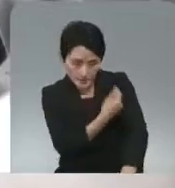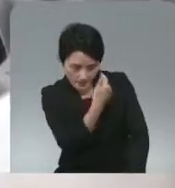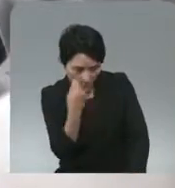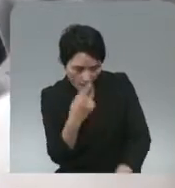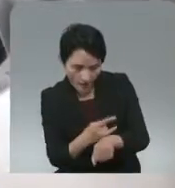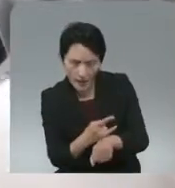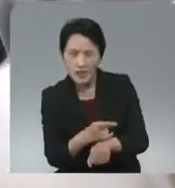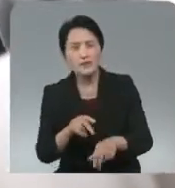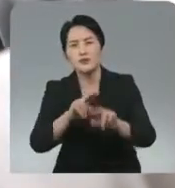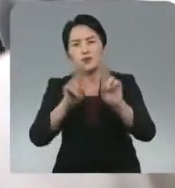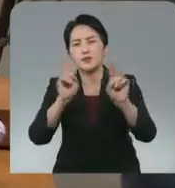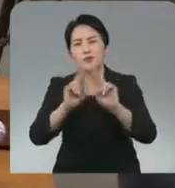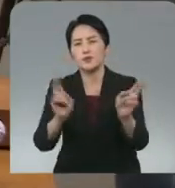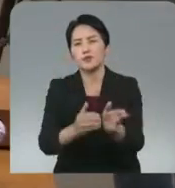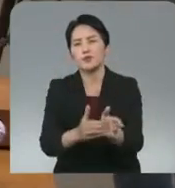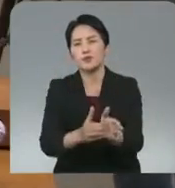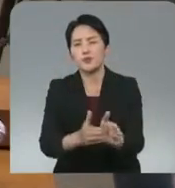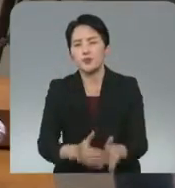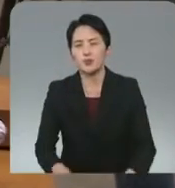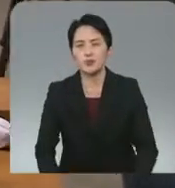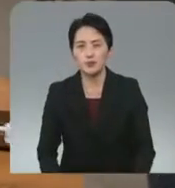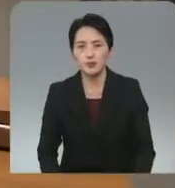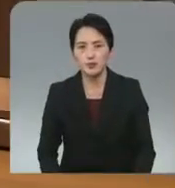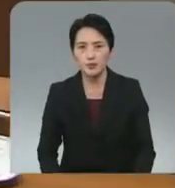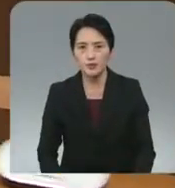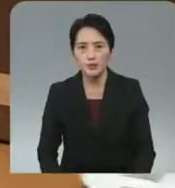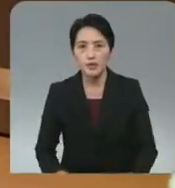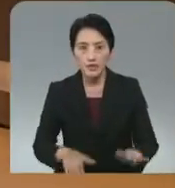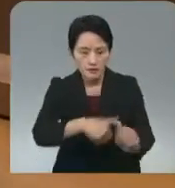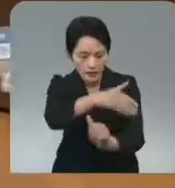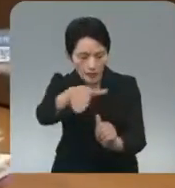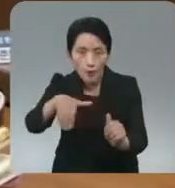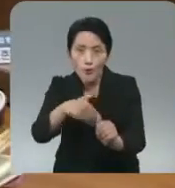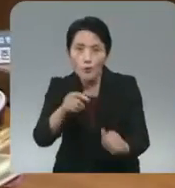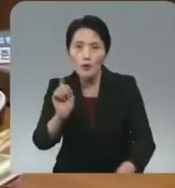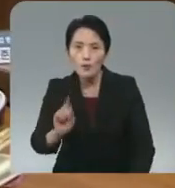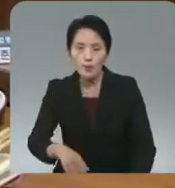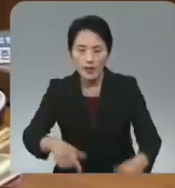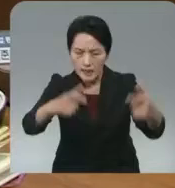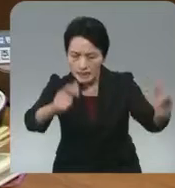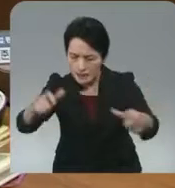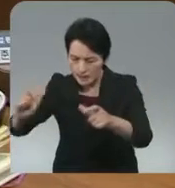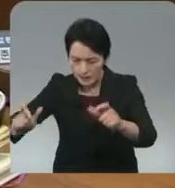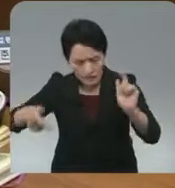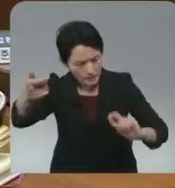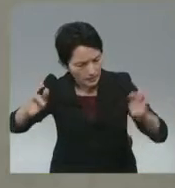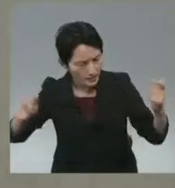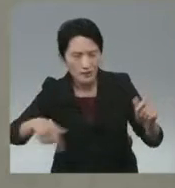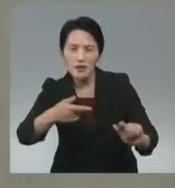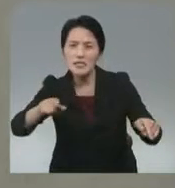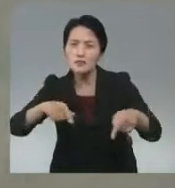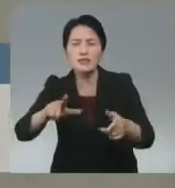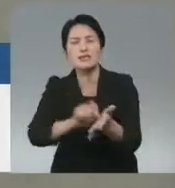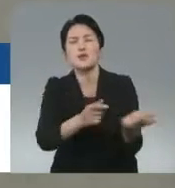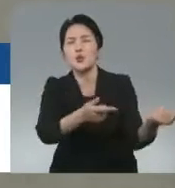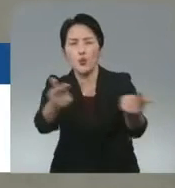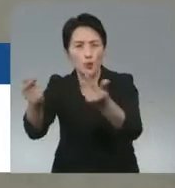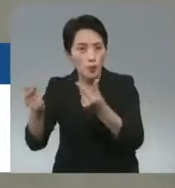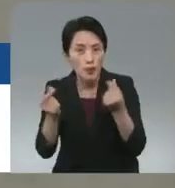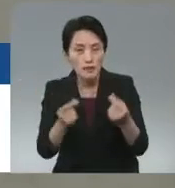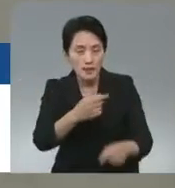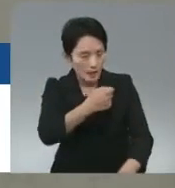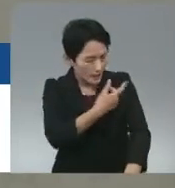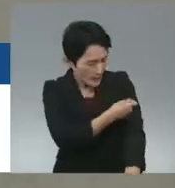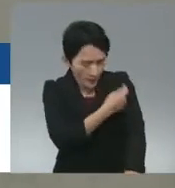dễ phát sinh lây nhiễm các buổi biểu tình sự kiện quy mô trên 50 người cũng không cần áp dụng thẻ thông hành phòng dịch kế hoạch thực hiện thẻ thông hành